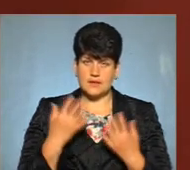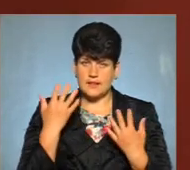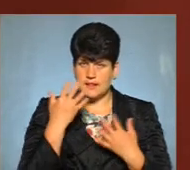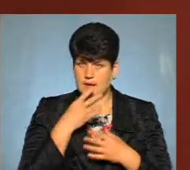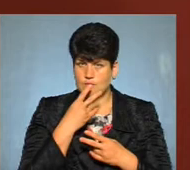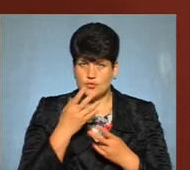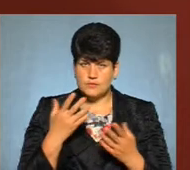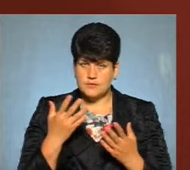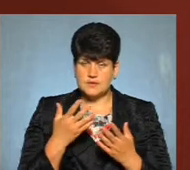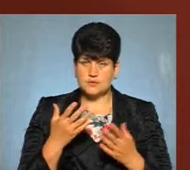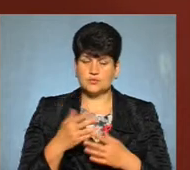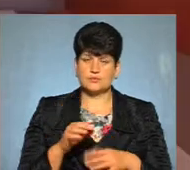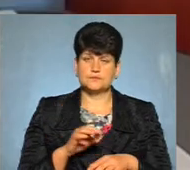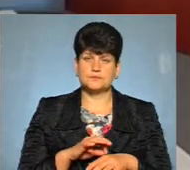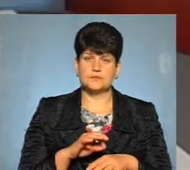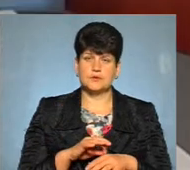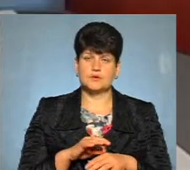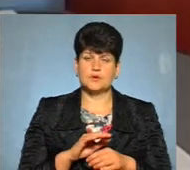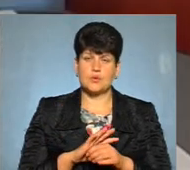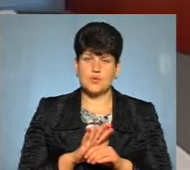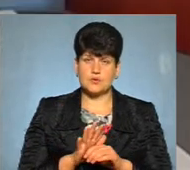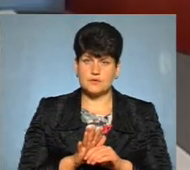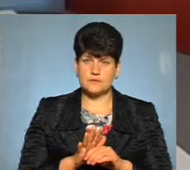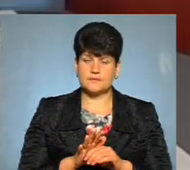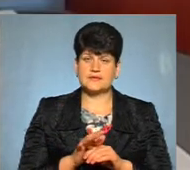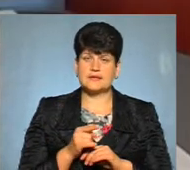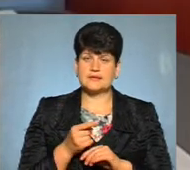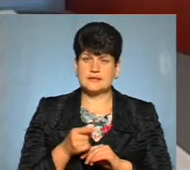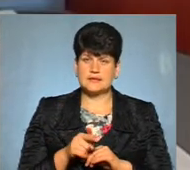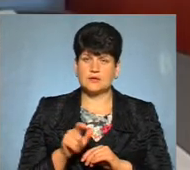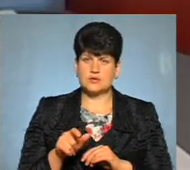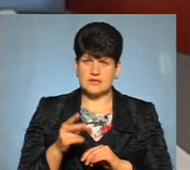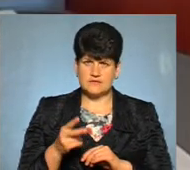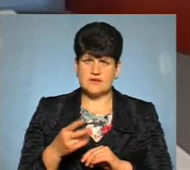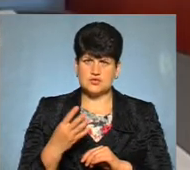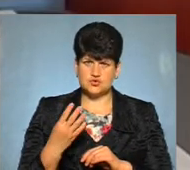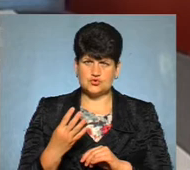себе перенесли коронавірус. Так, таких 24 з